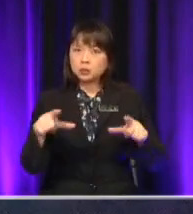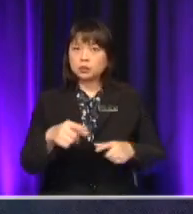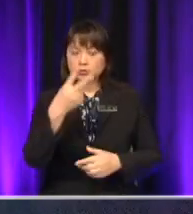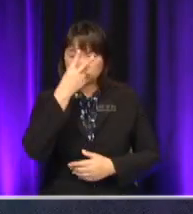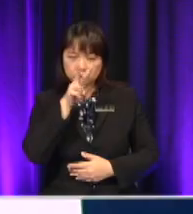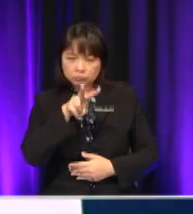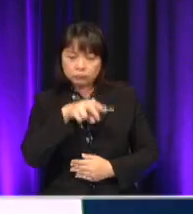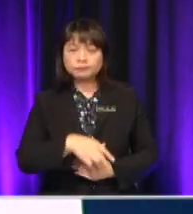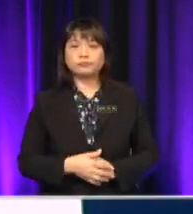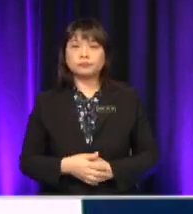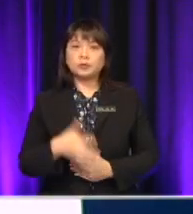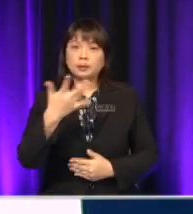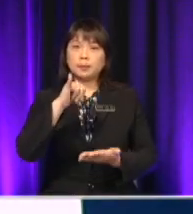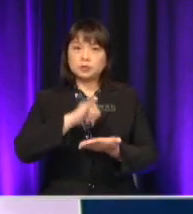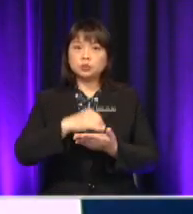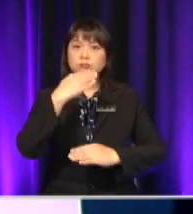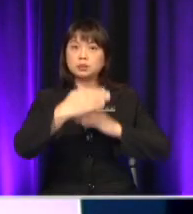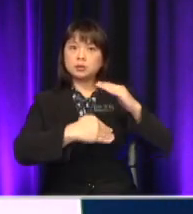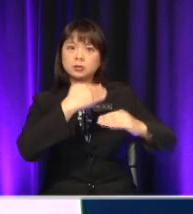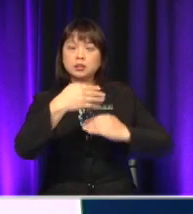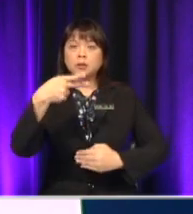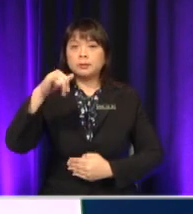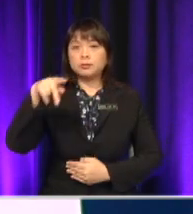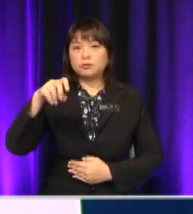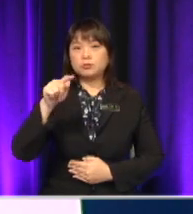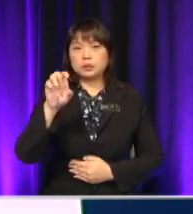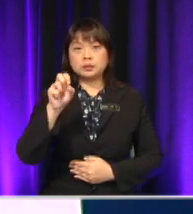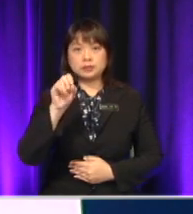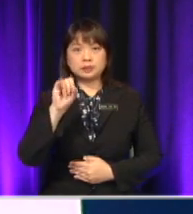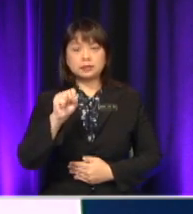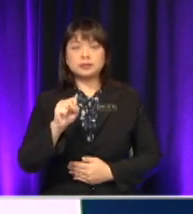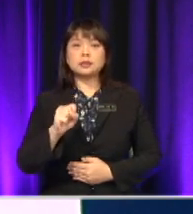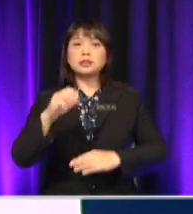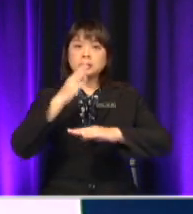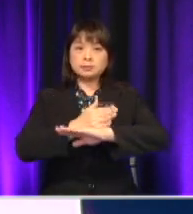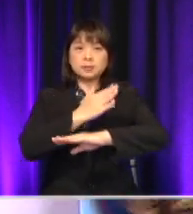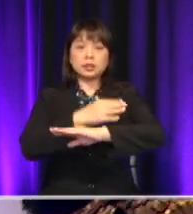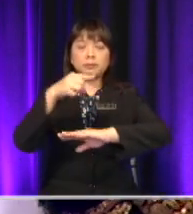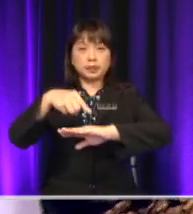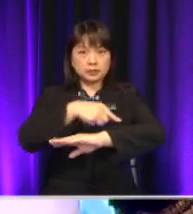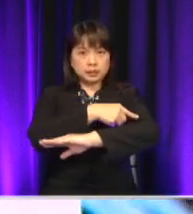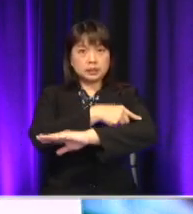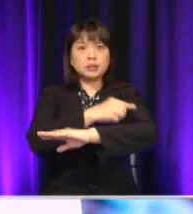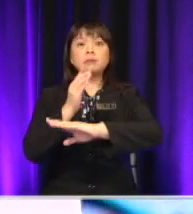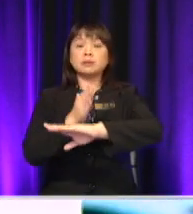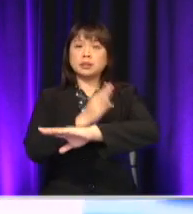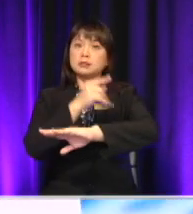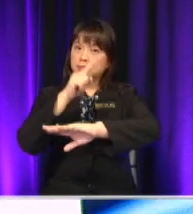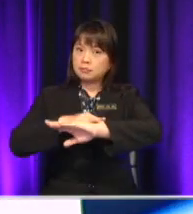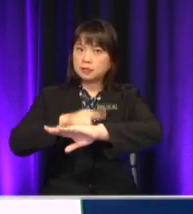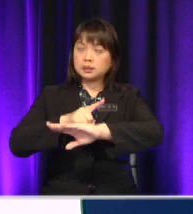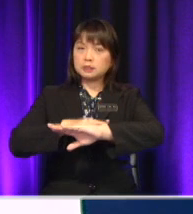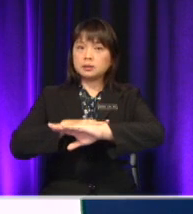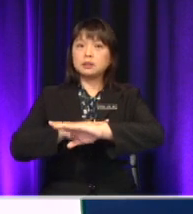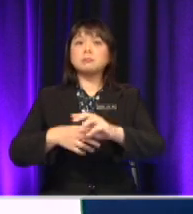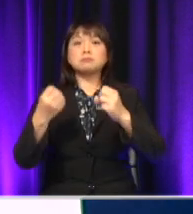kemudian membina hipotesis. Semakin panjang bandul, semakin panjang tempoh yang diambil untuk satu